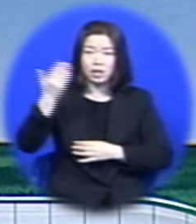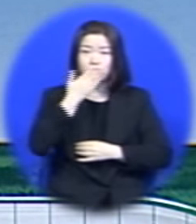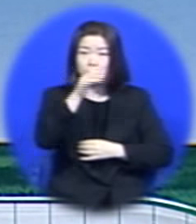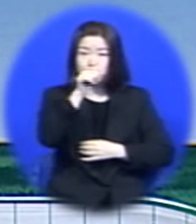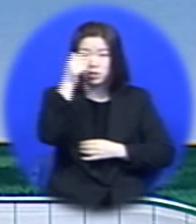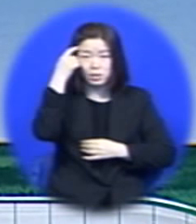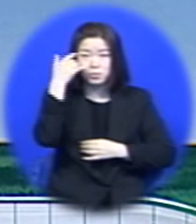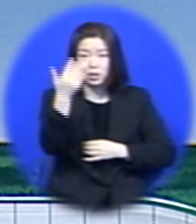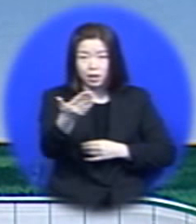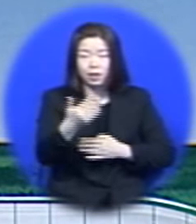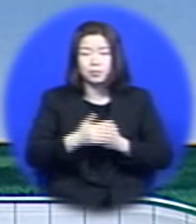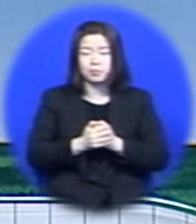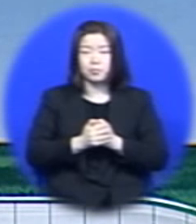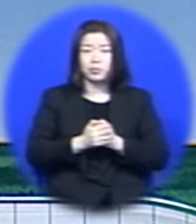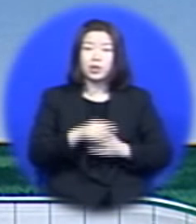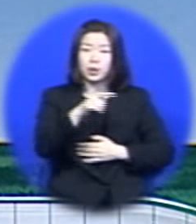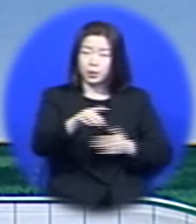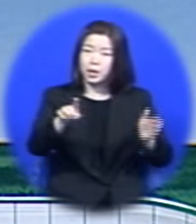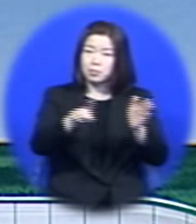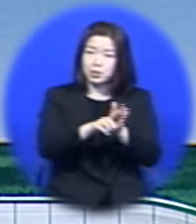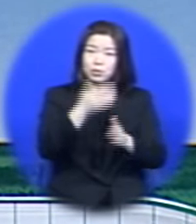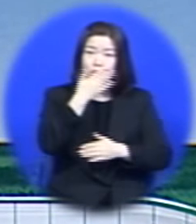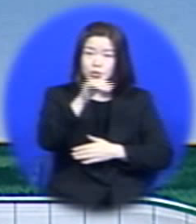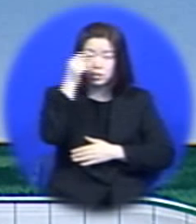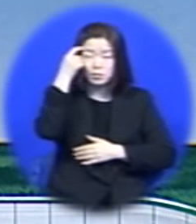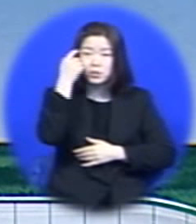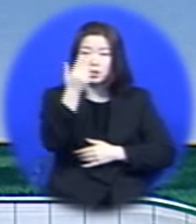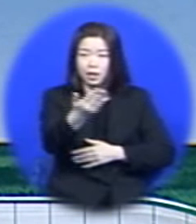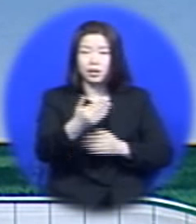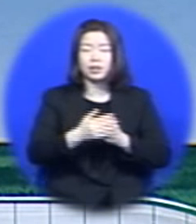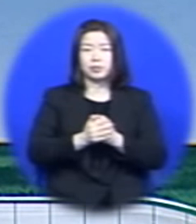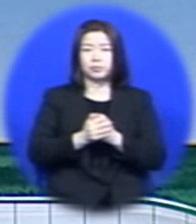있습니까? 그게 믿어지십니까?